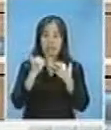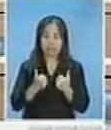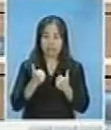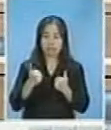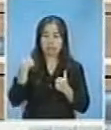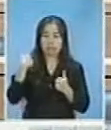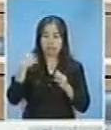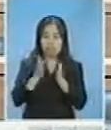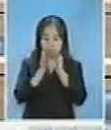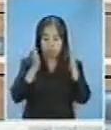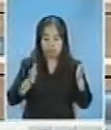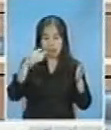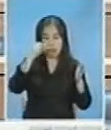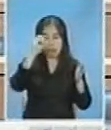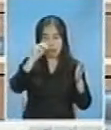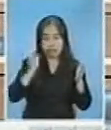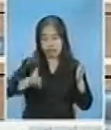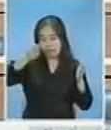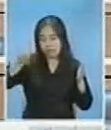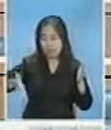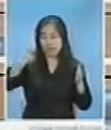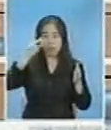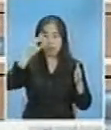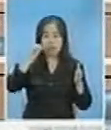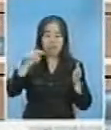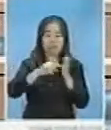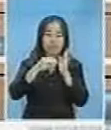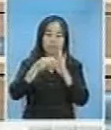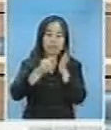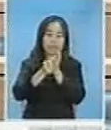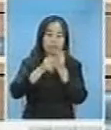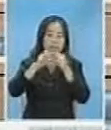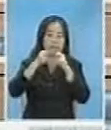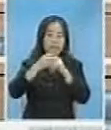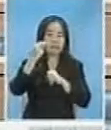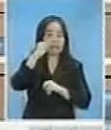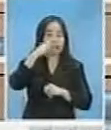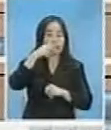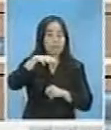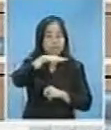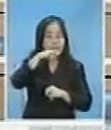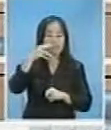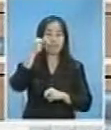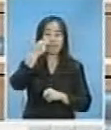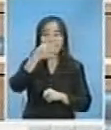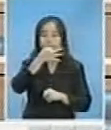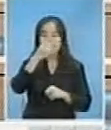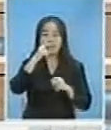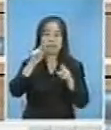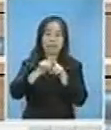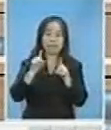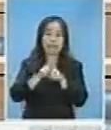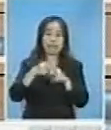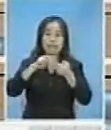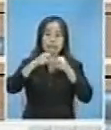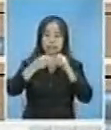10กว่าเมตรถ้าเราขยายสัก30เมตรครับแก้ปัญหาเรื่องน้ำจืดน้ำเค็มมีประตูระบายน้ำทั้งสองฝั่งครับแก้ปัญหา